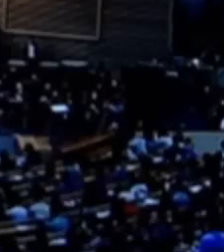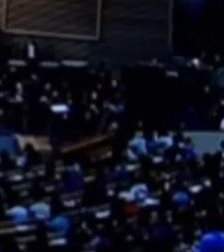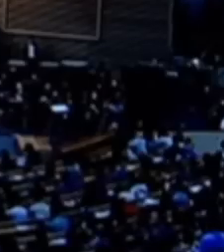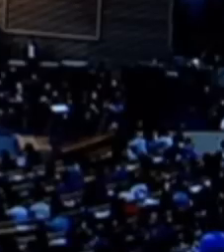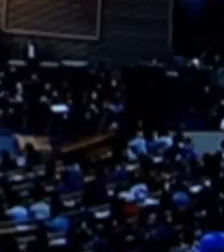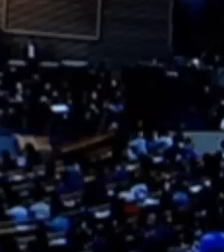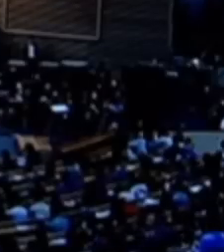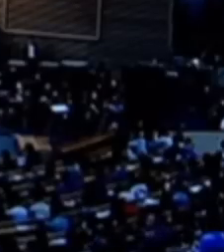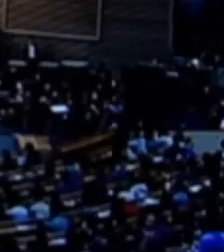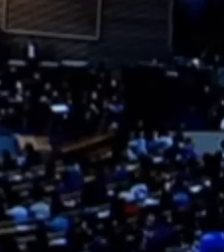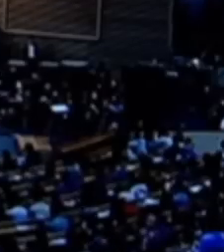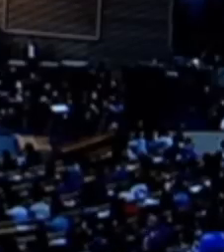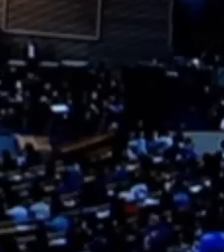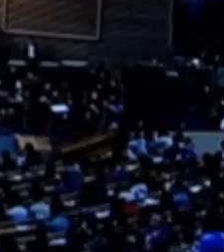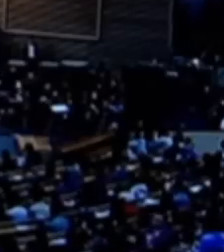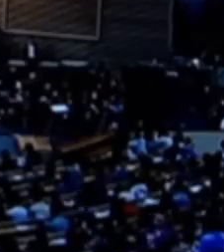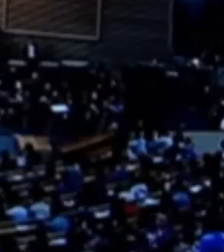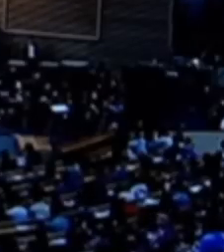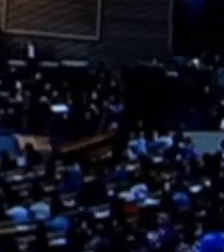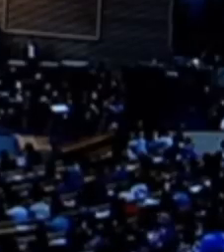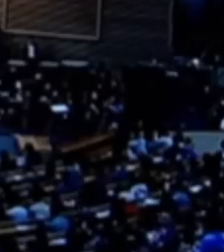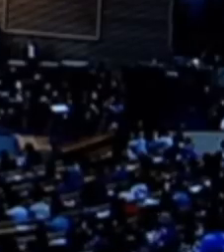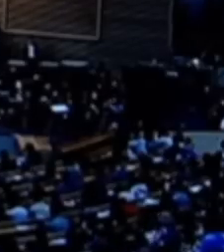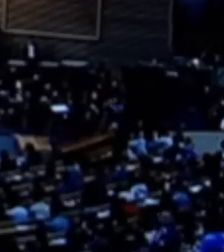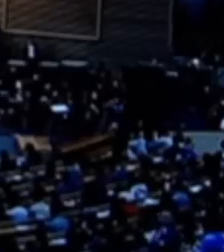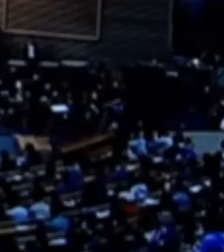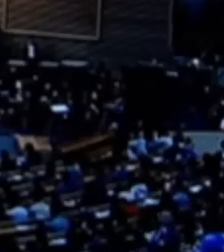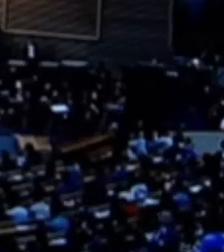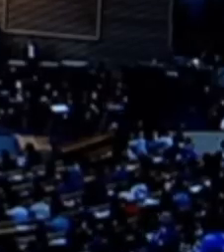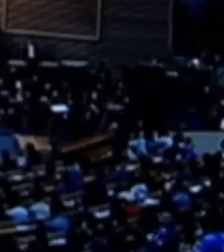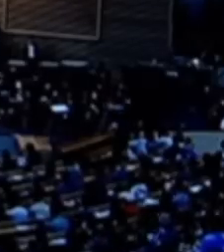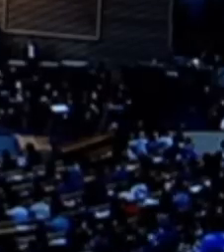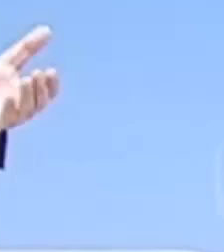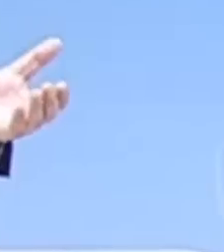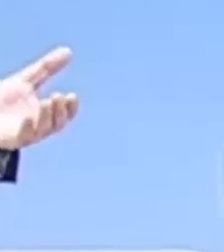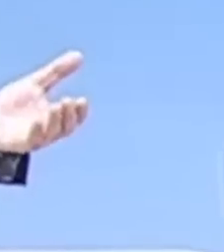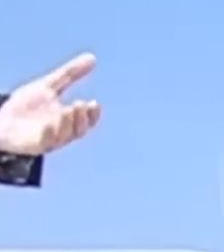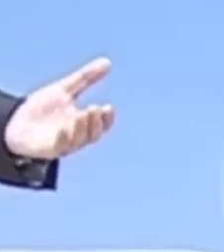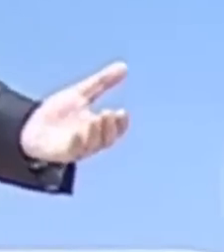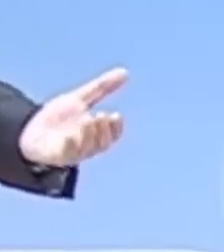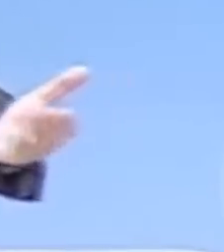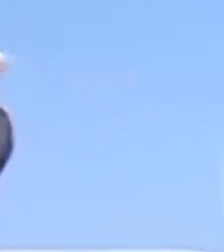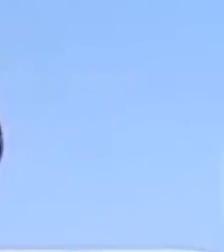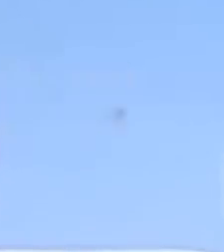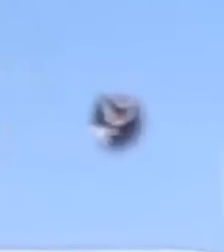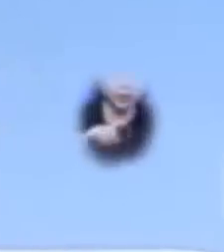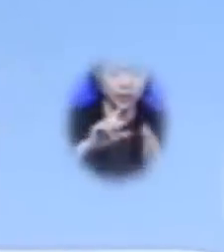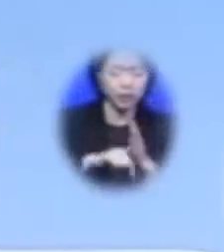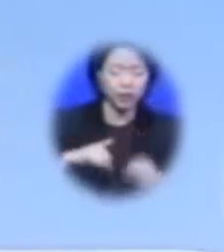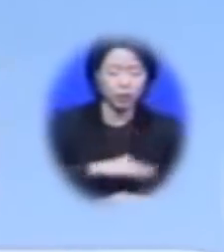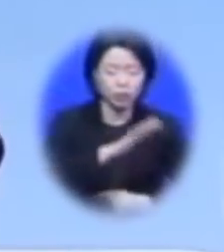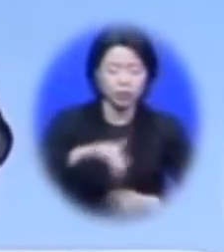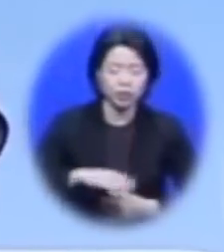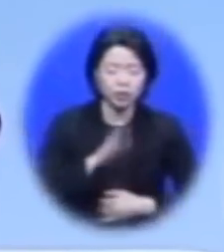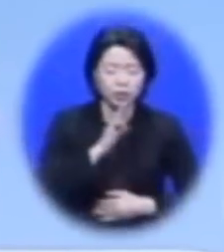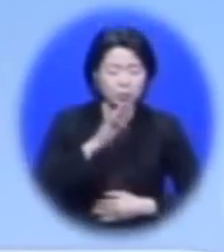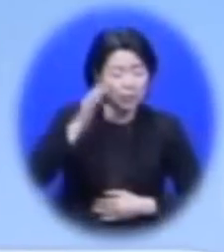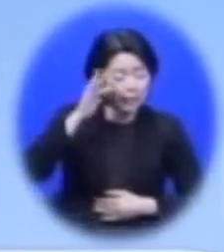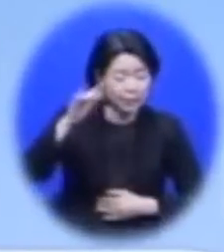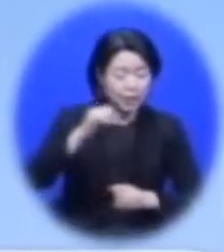역사하시고 함께하여 주소서. 주님 감사합니다. 아버지 하나님, 이 시간에 저희들이 정말